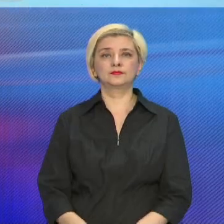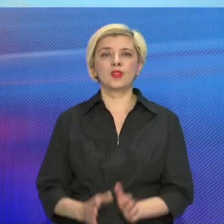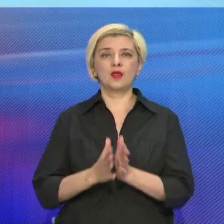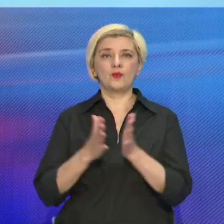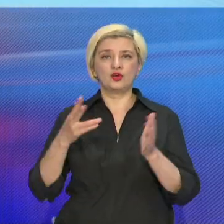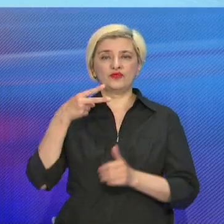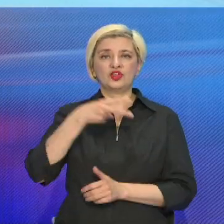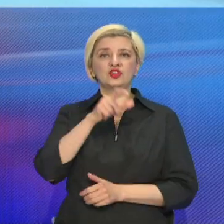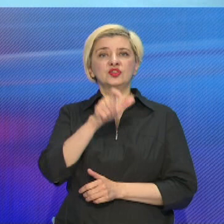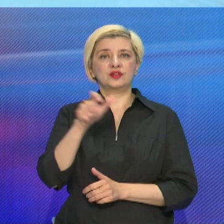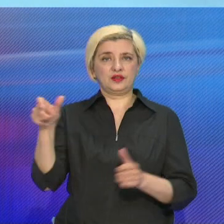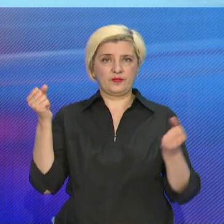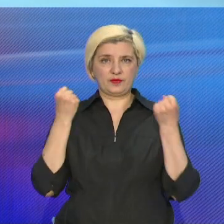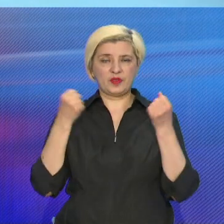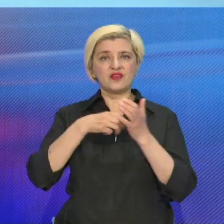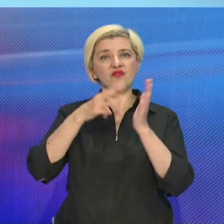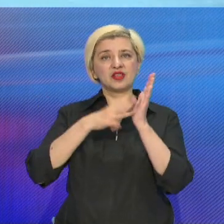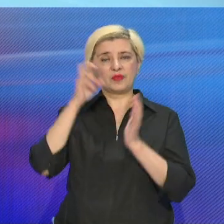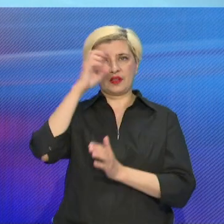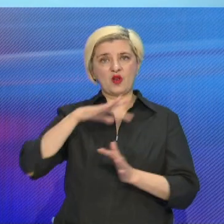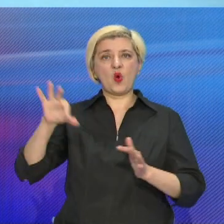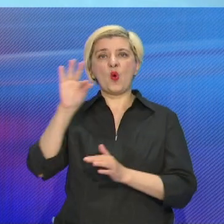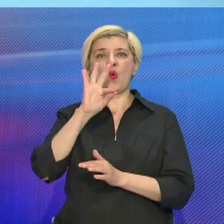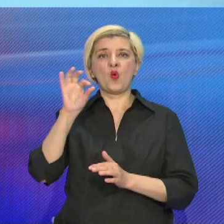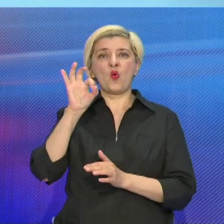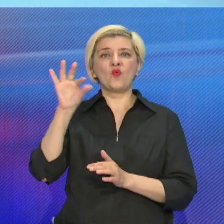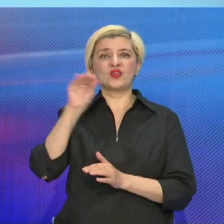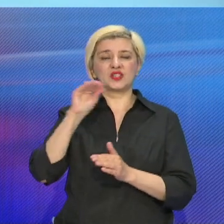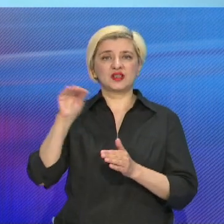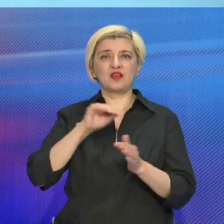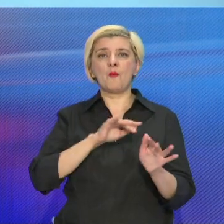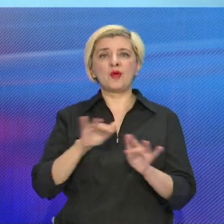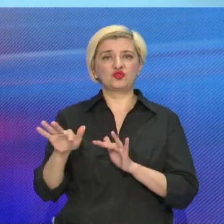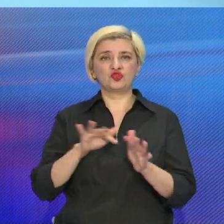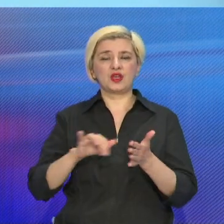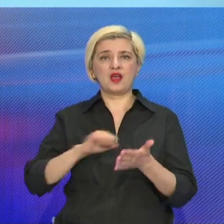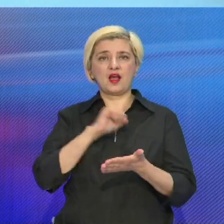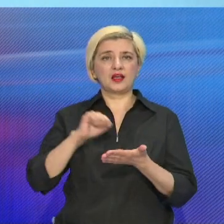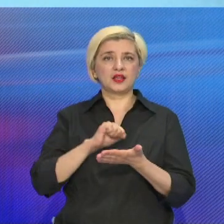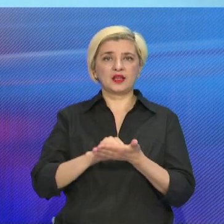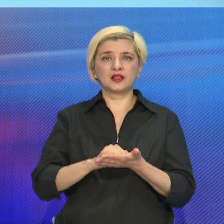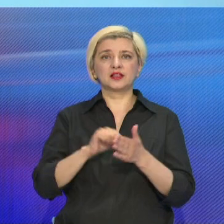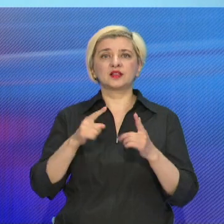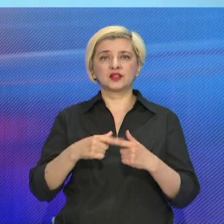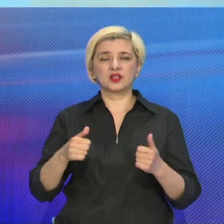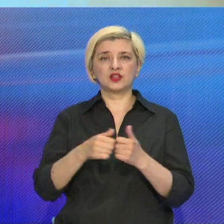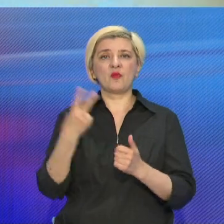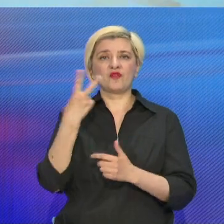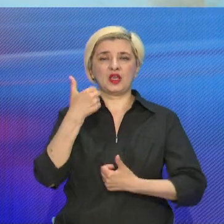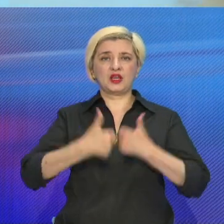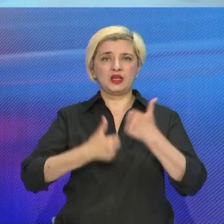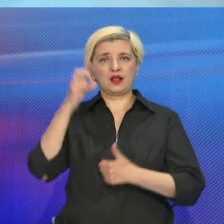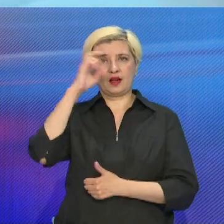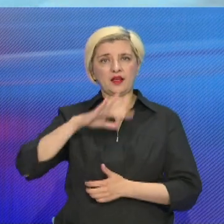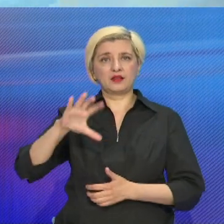Больше за 2000 спортсменов из 18 стран официально прошли через аккредитационную систему для участия у других гульнях стран СНД.